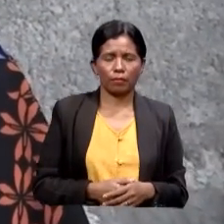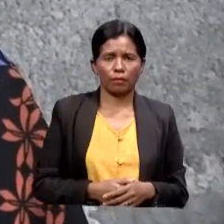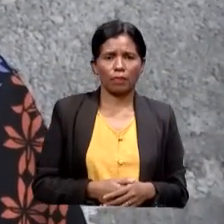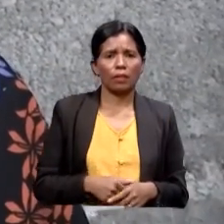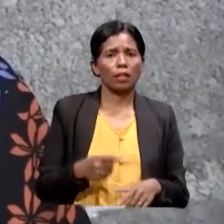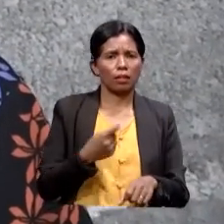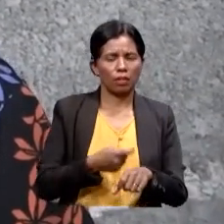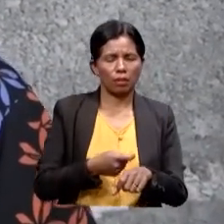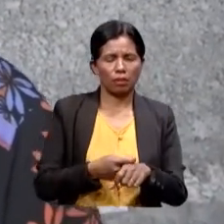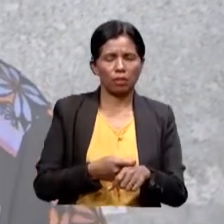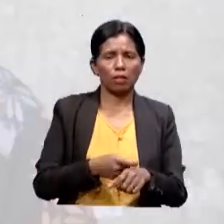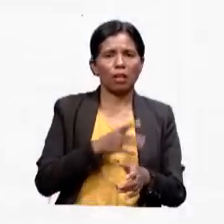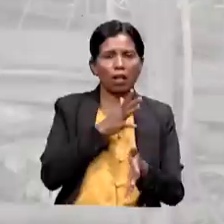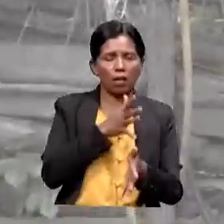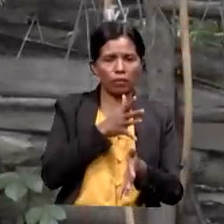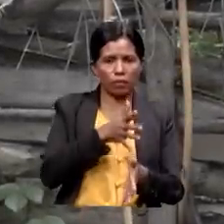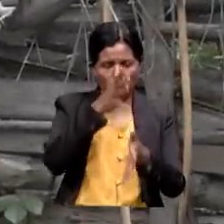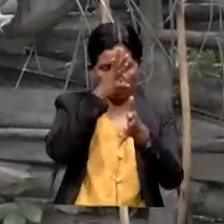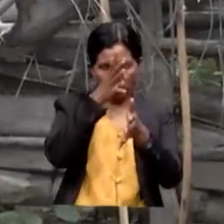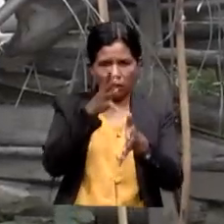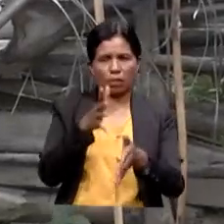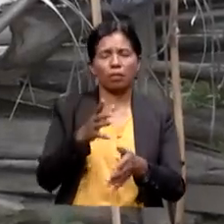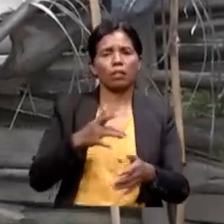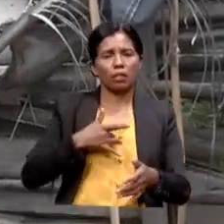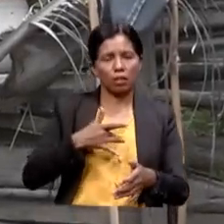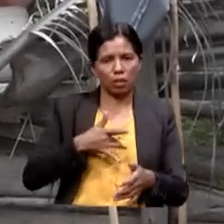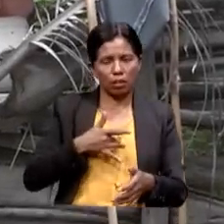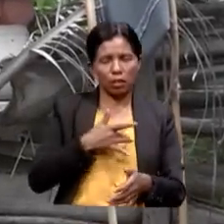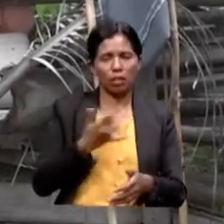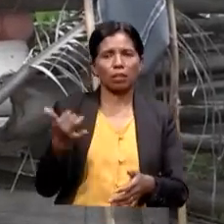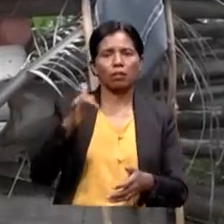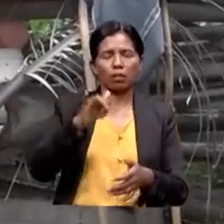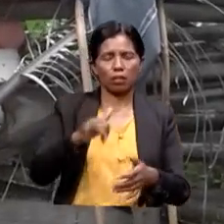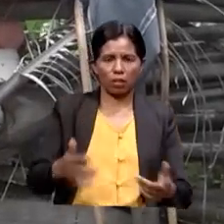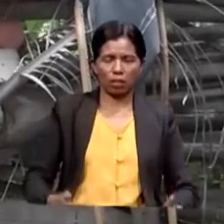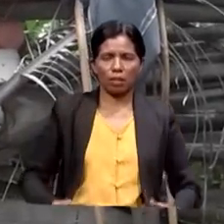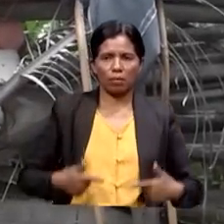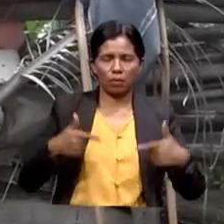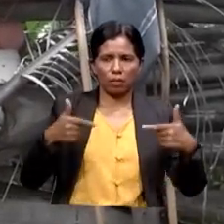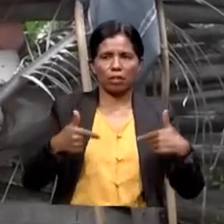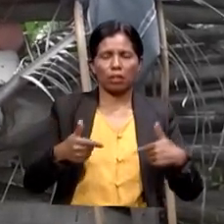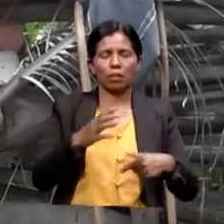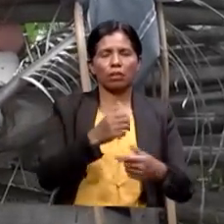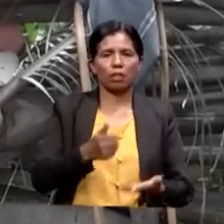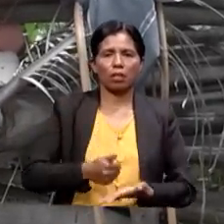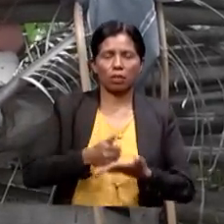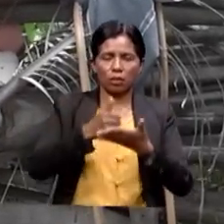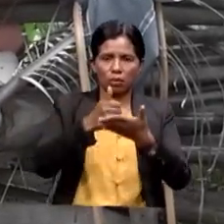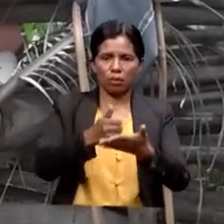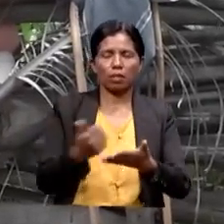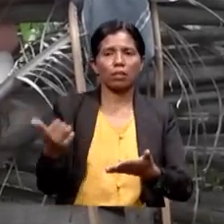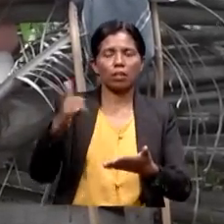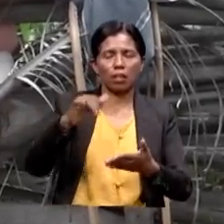Situasaun ida ne maka avo mane o avo feto na inrua senti durante sirne luta ba Morris. Hori sustenta sirne beuang na